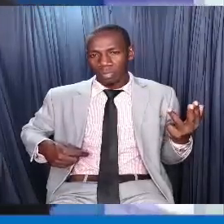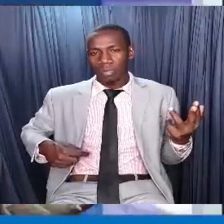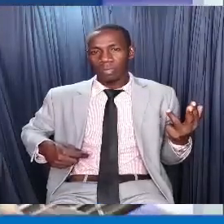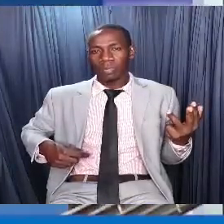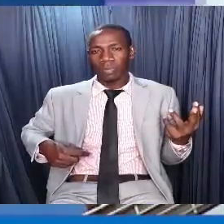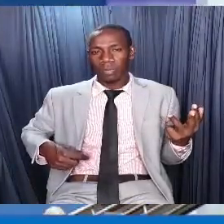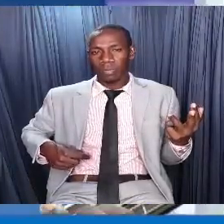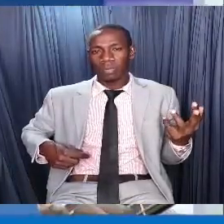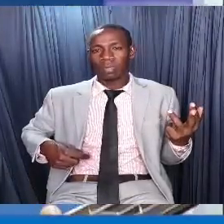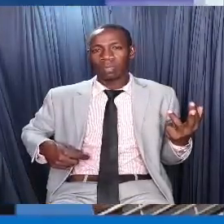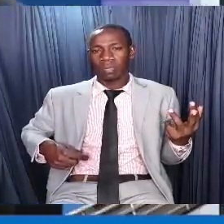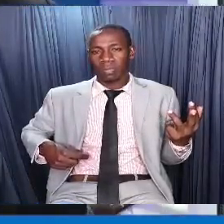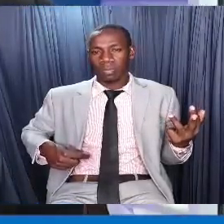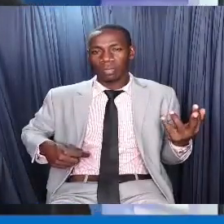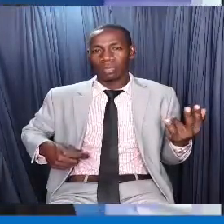Ndio maana tunabudu.